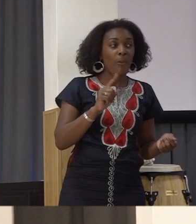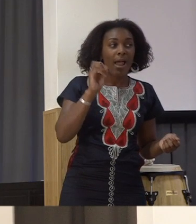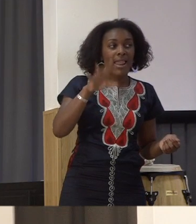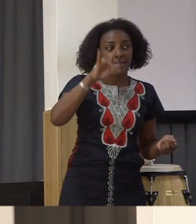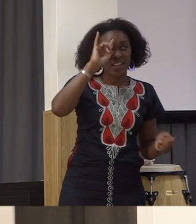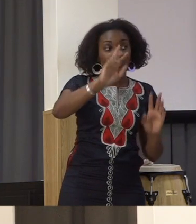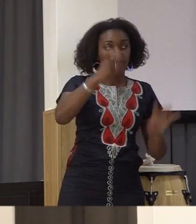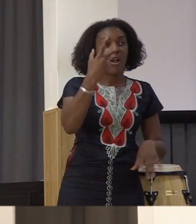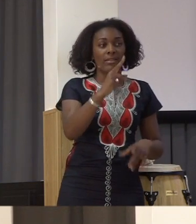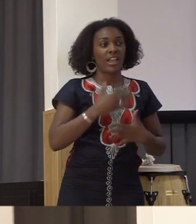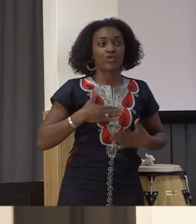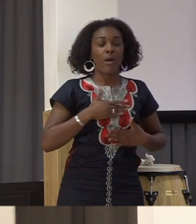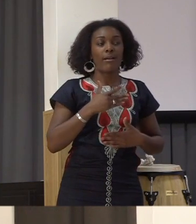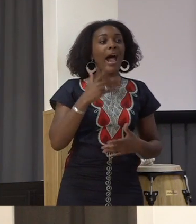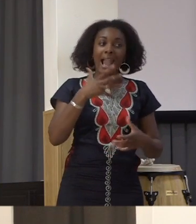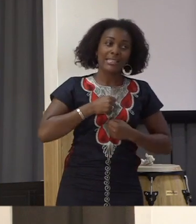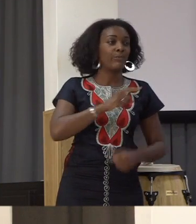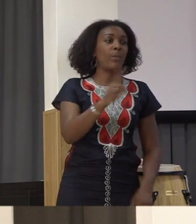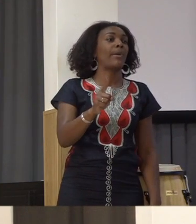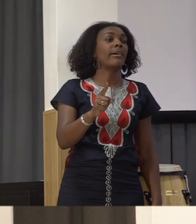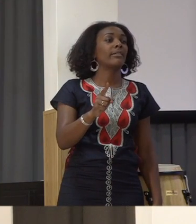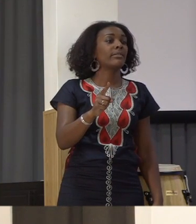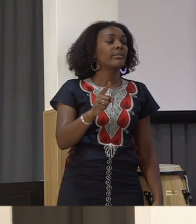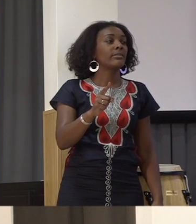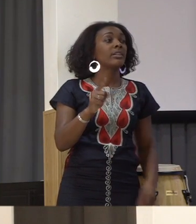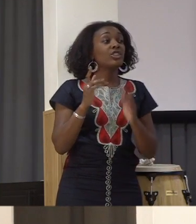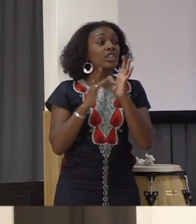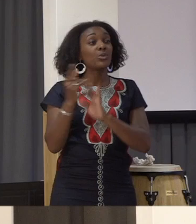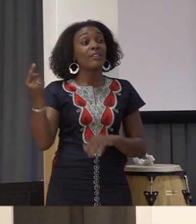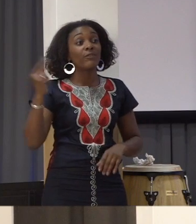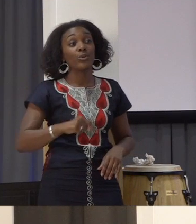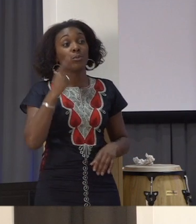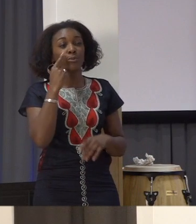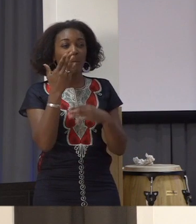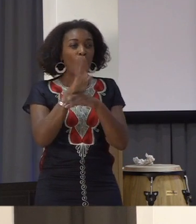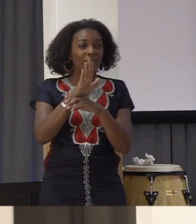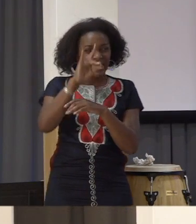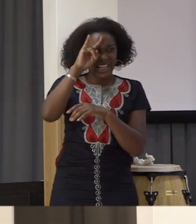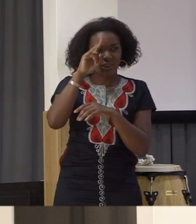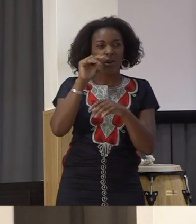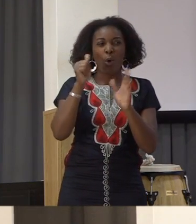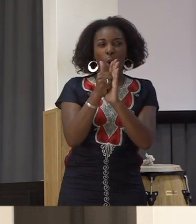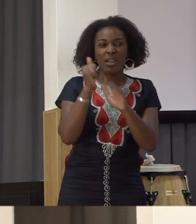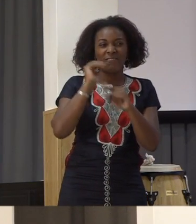Comment est-ce qu'il fait? Parce que Jésus est venu pour dévoiler les œuvres des ténèbres. Nous devons aussi démasquer cela.